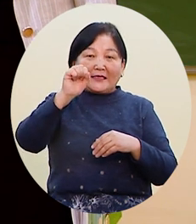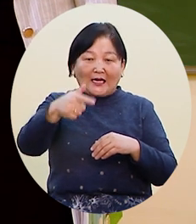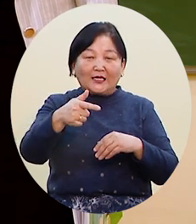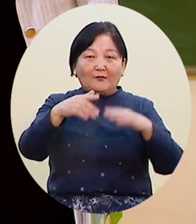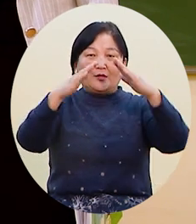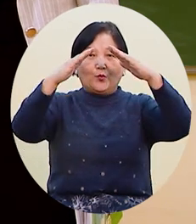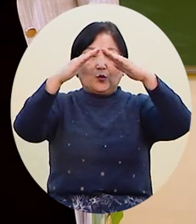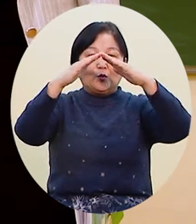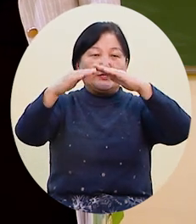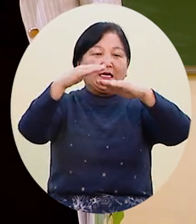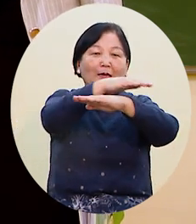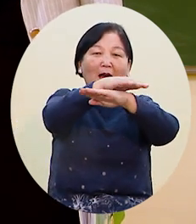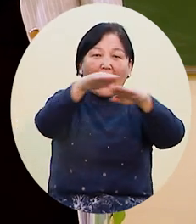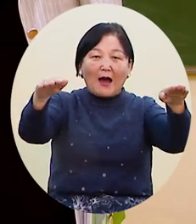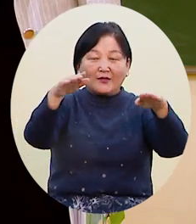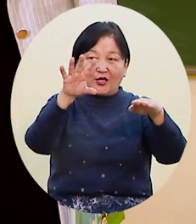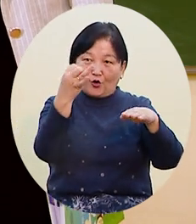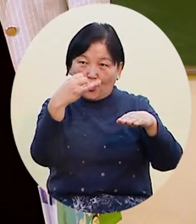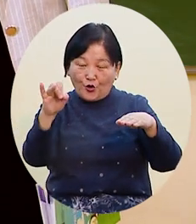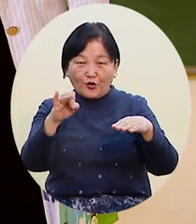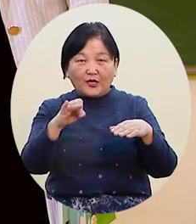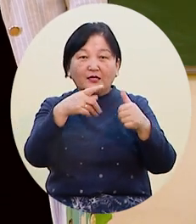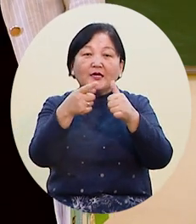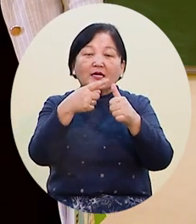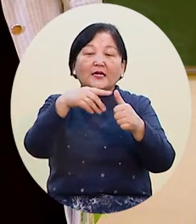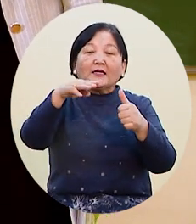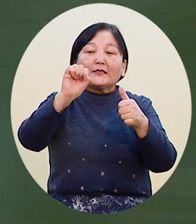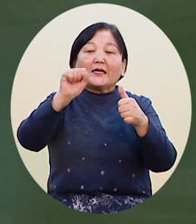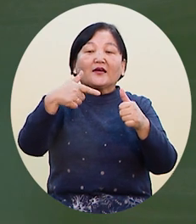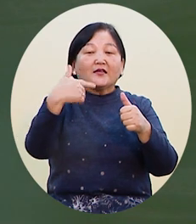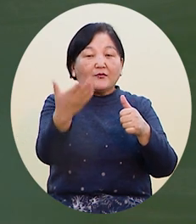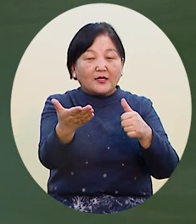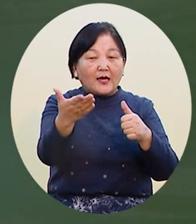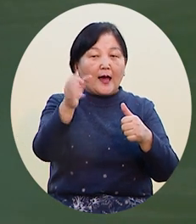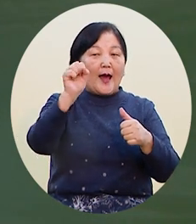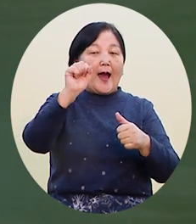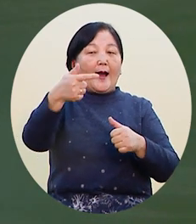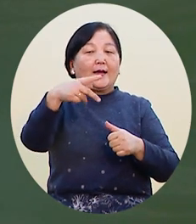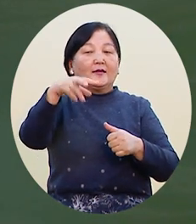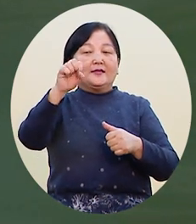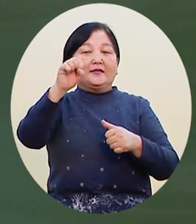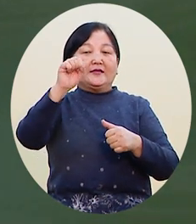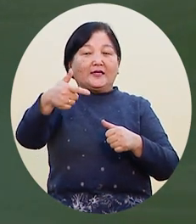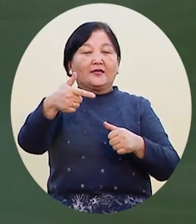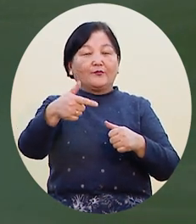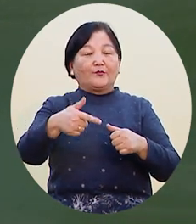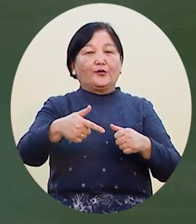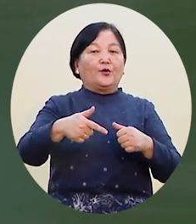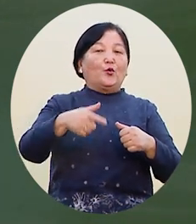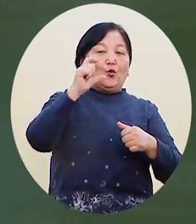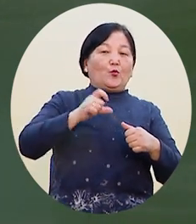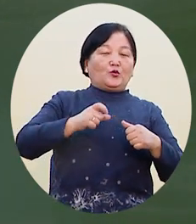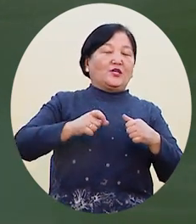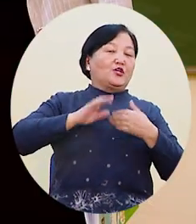орой газрыг бол уулын таг гэж нэрлээд, тэгээд аглаг гэдэг нь алс зэлүүд бүглүү газар гэдэг утгаараа уулын